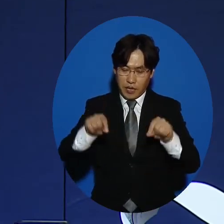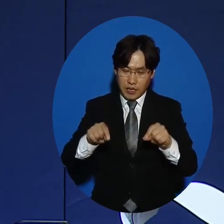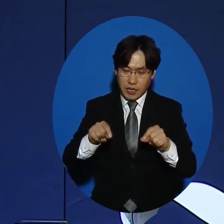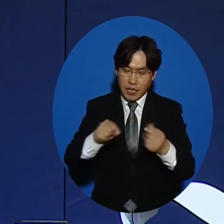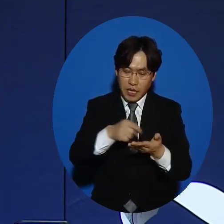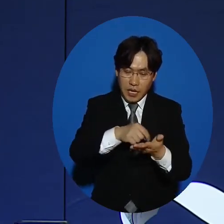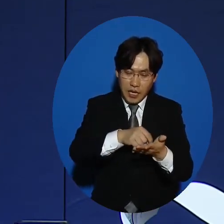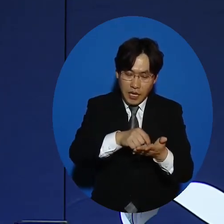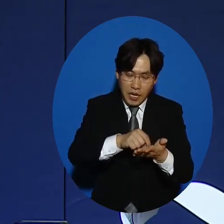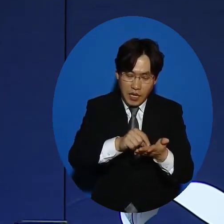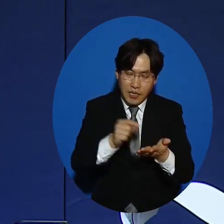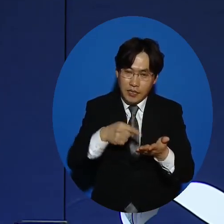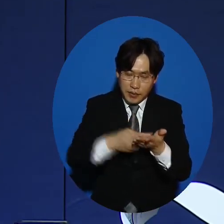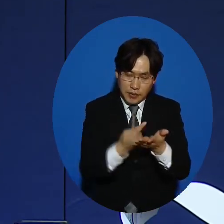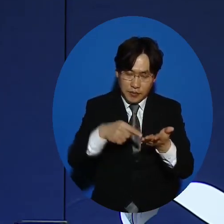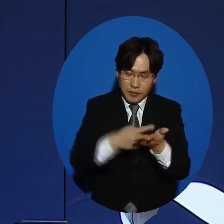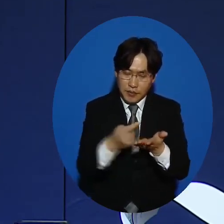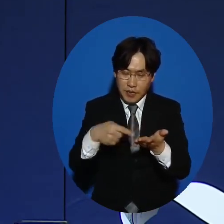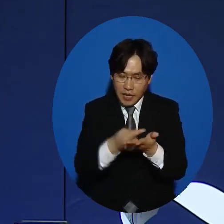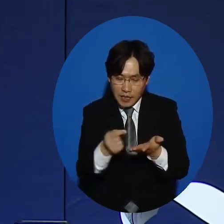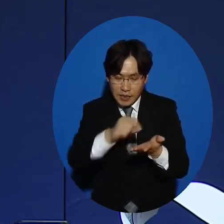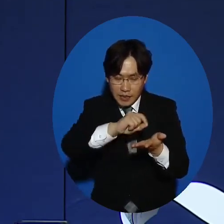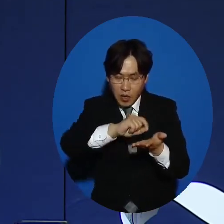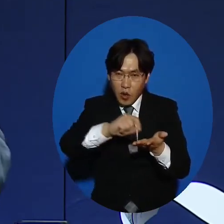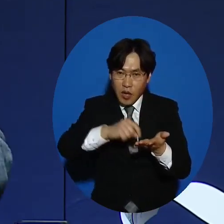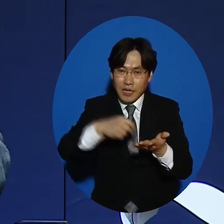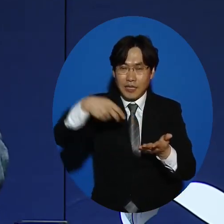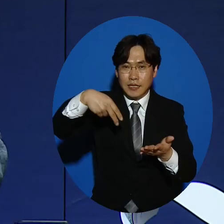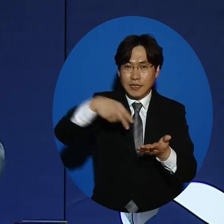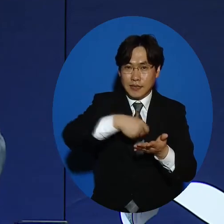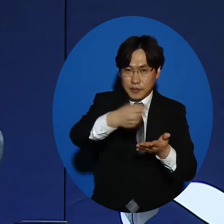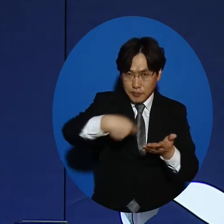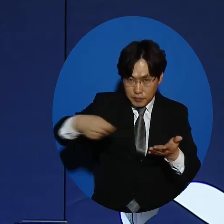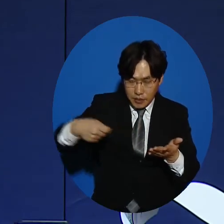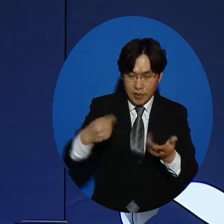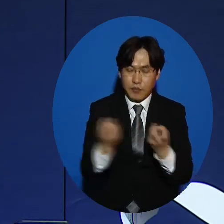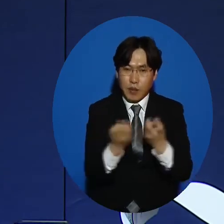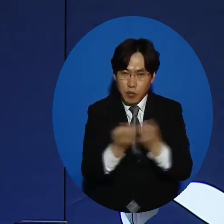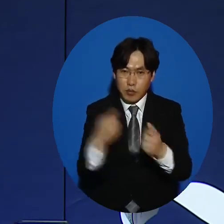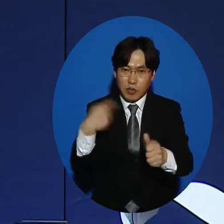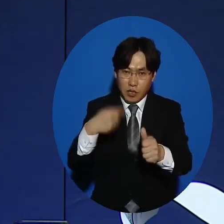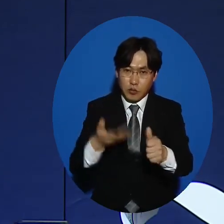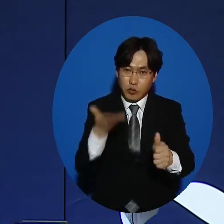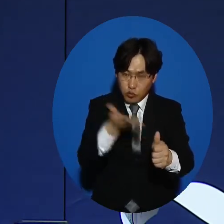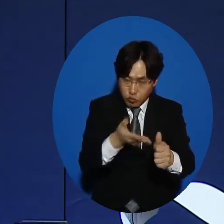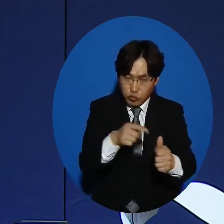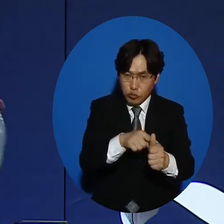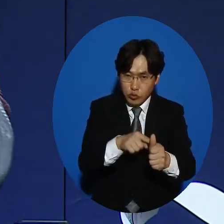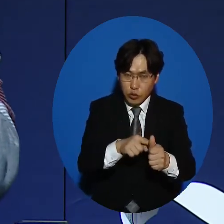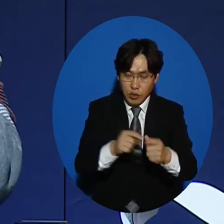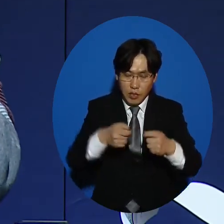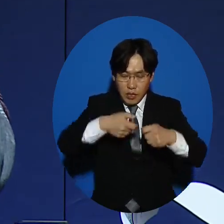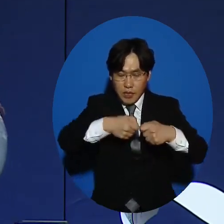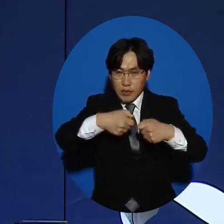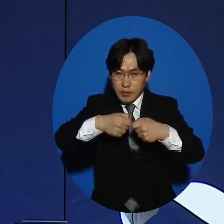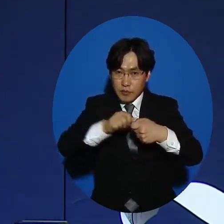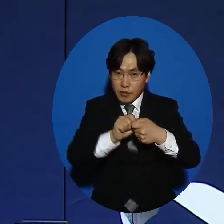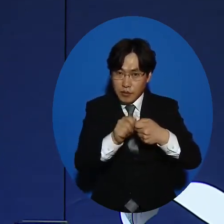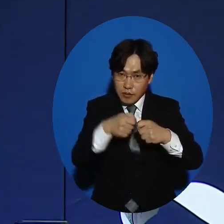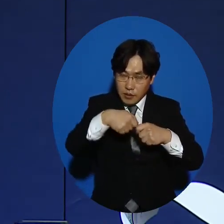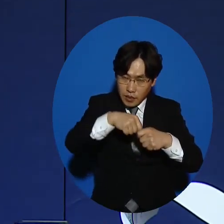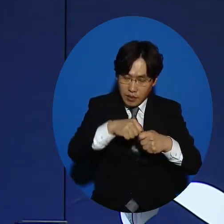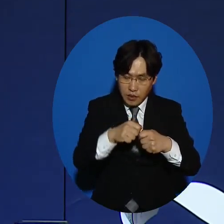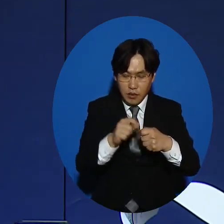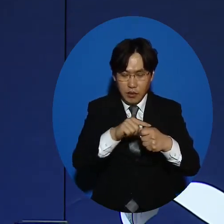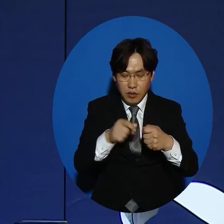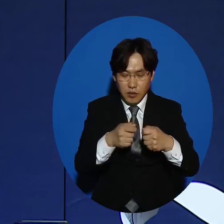파줘요. 그 안에다 이제 사인을 하게끔 훈련을 시키거든요. 그러니까 그런 것들을 시각장애인들이 손톱 깎을 때